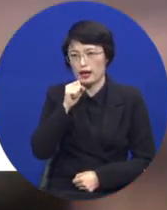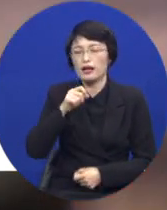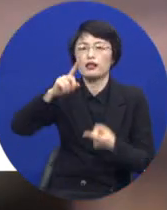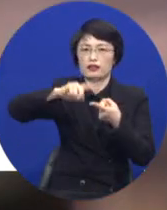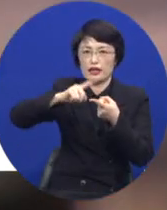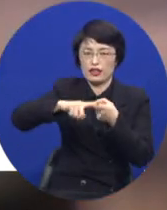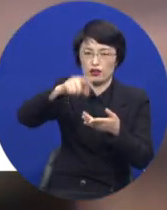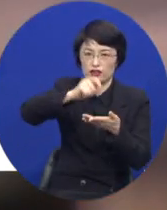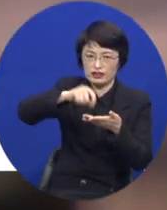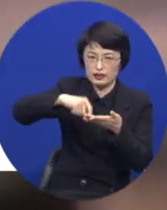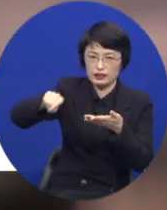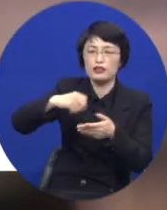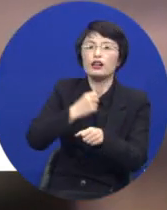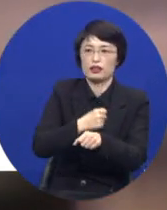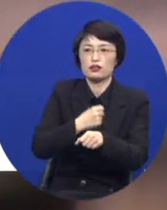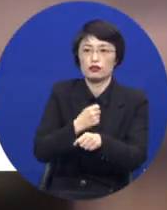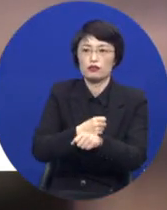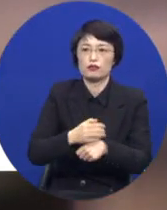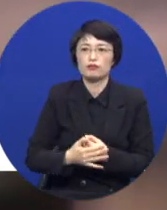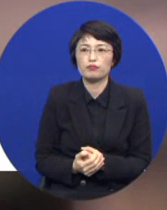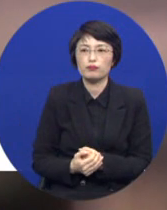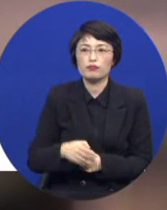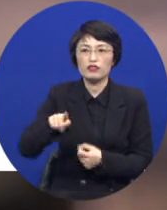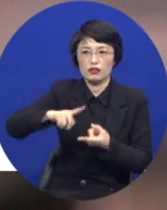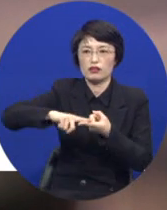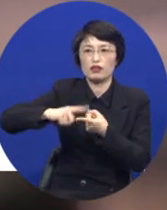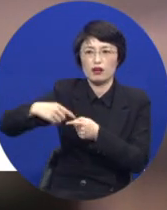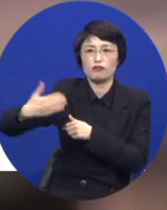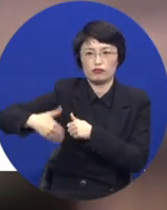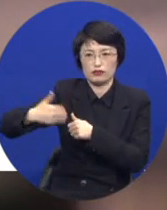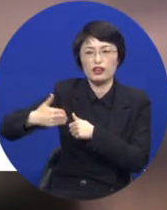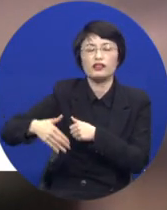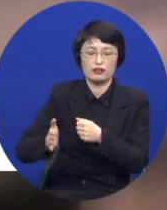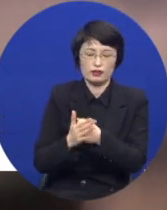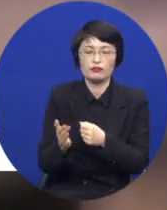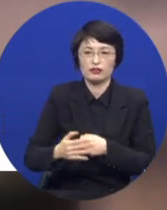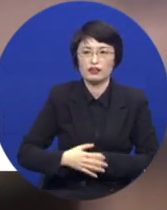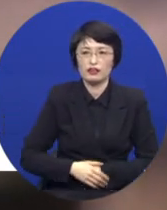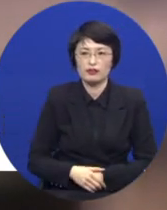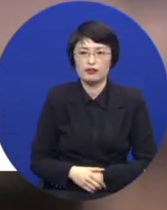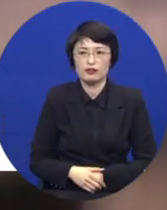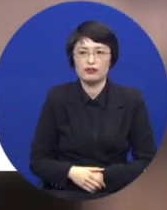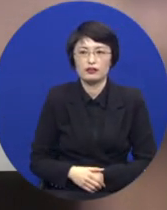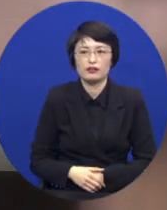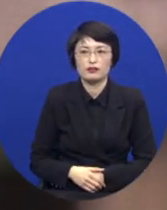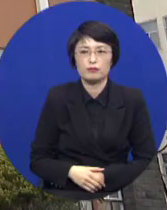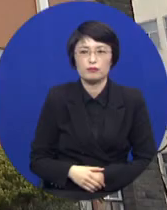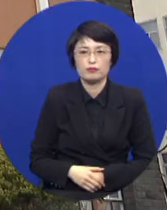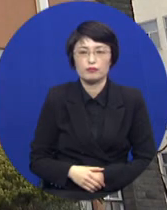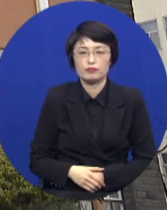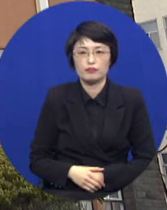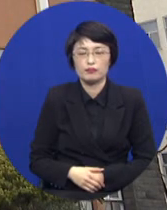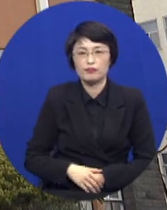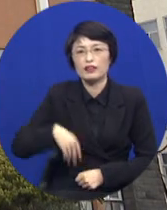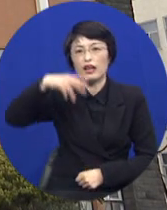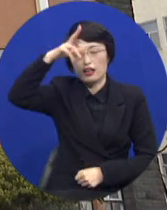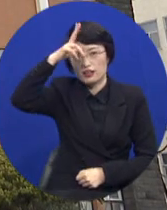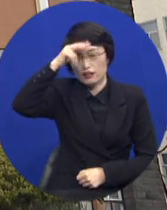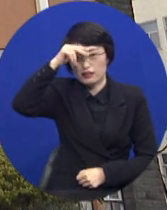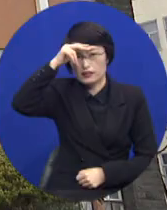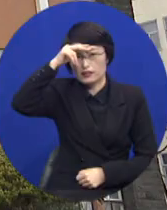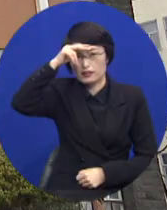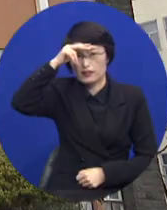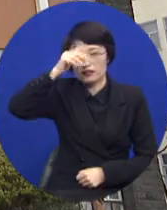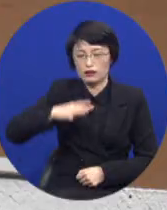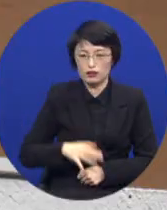꿀수 붙잡고 0 자꾸 부탁하고 가니까 속박하고 않습니다 경찰은 압수수색 자료와